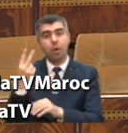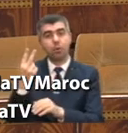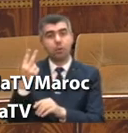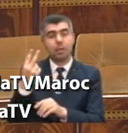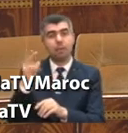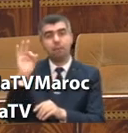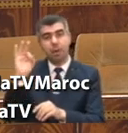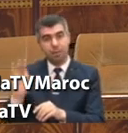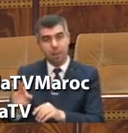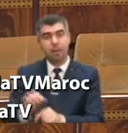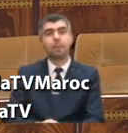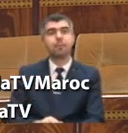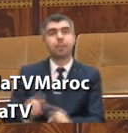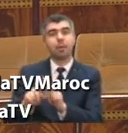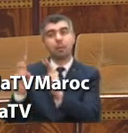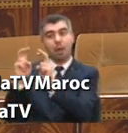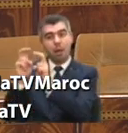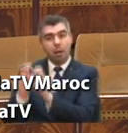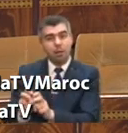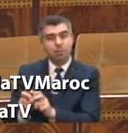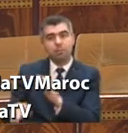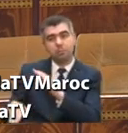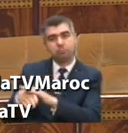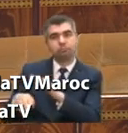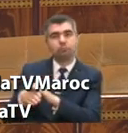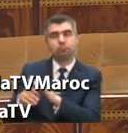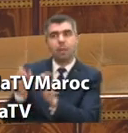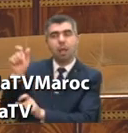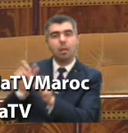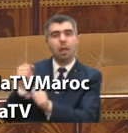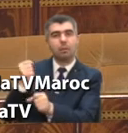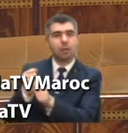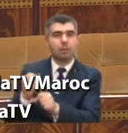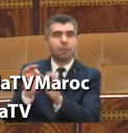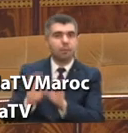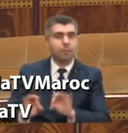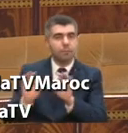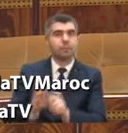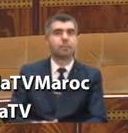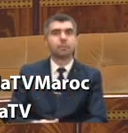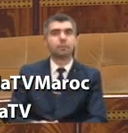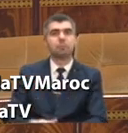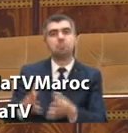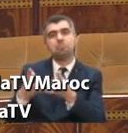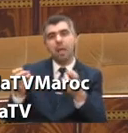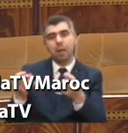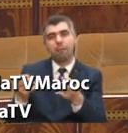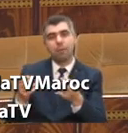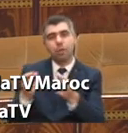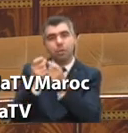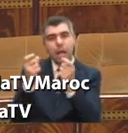المقاولات اضطرت إلى تخفيض اليد العاملة بصفة مؤقتة أو دائمة، غالبيتها من المقاولات